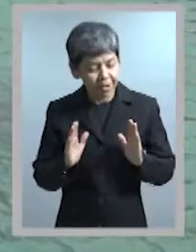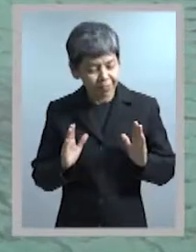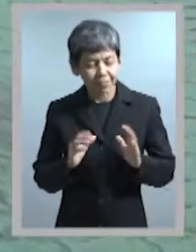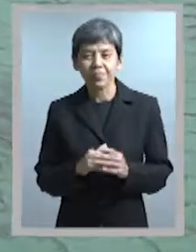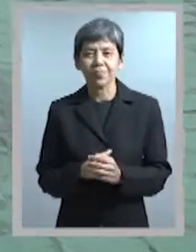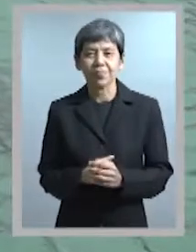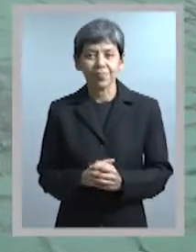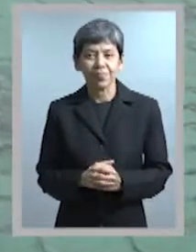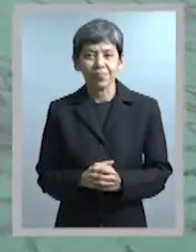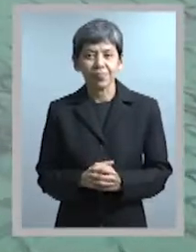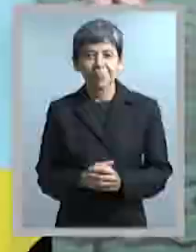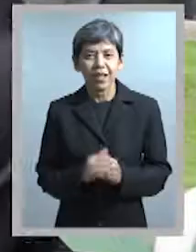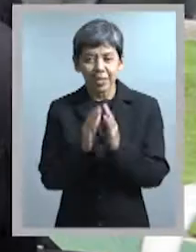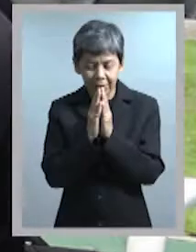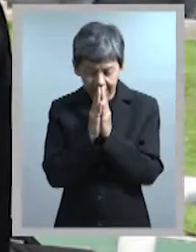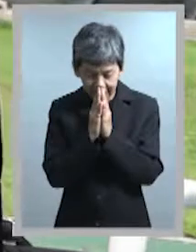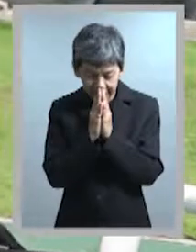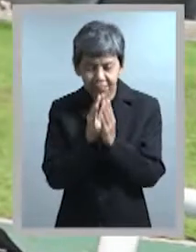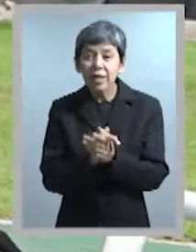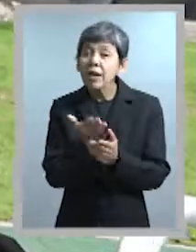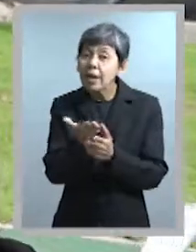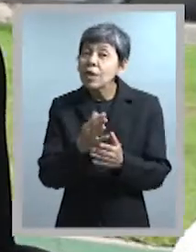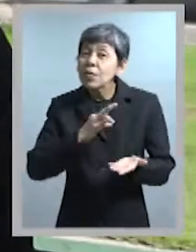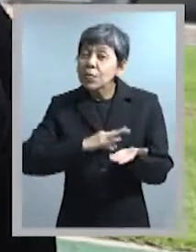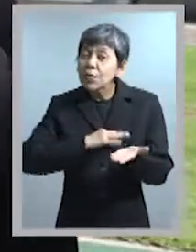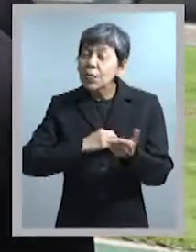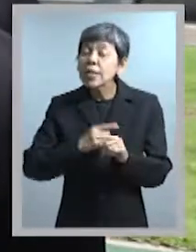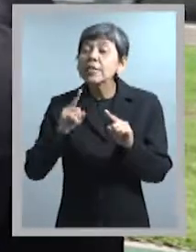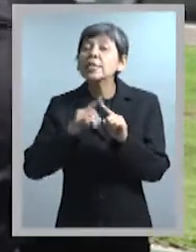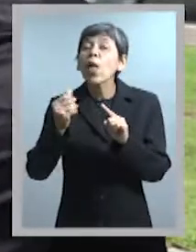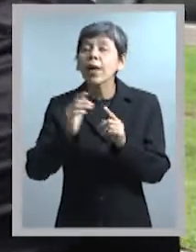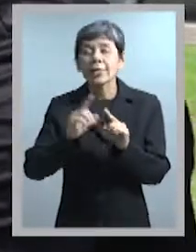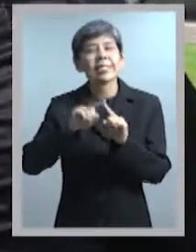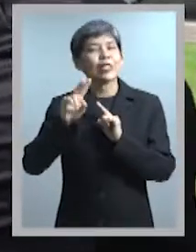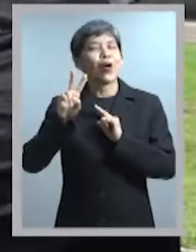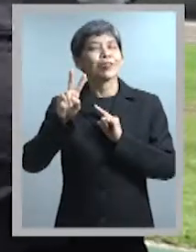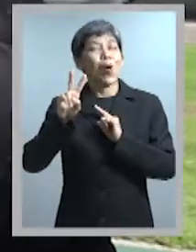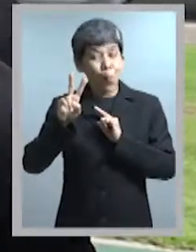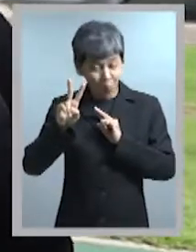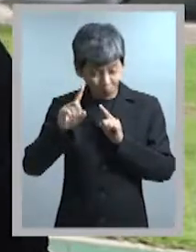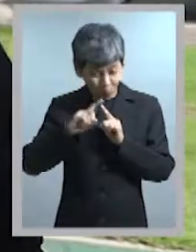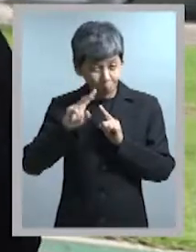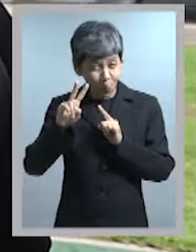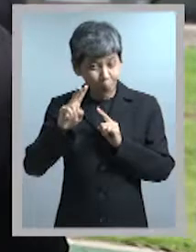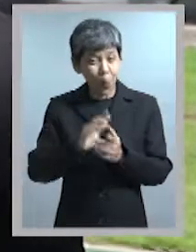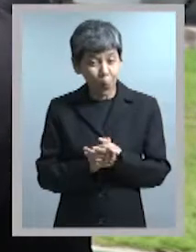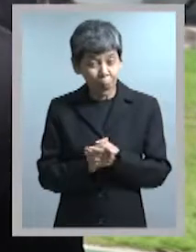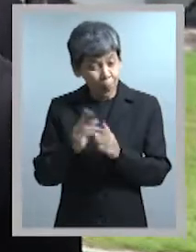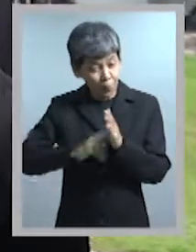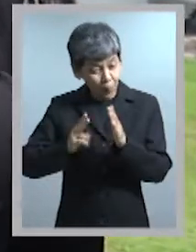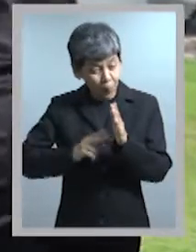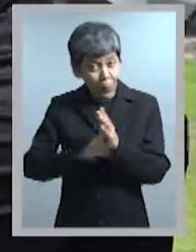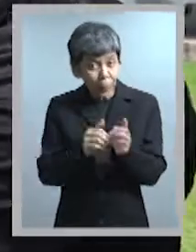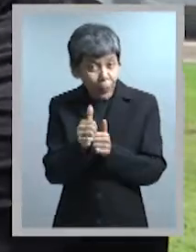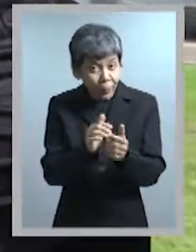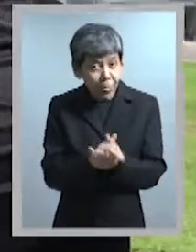ากครับสวัสดีครับเมื่อกี้เป็นไงบ้างคะเข้าที่เท่าไหร่ครับ เข้าที่2ค่ะ เข้าที่2เลยเหรอครับปูน้